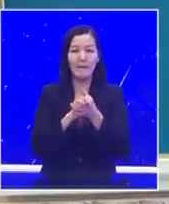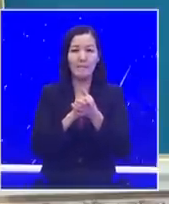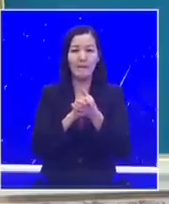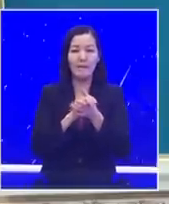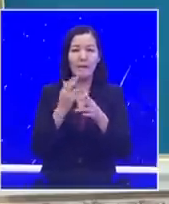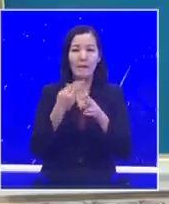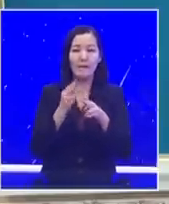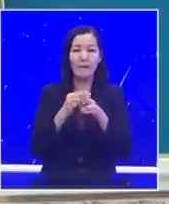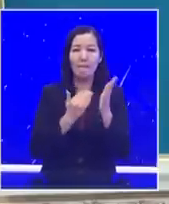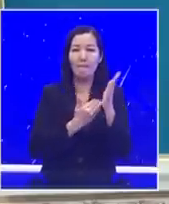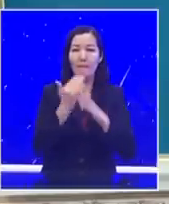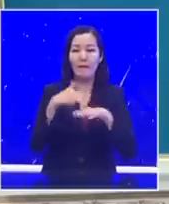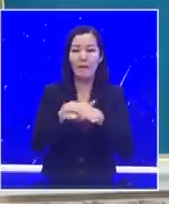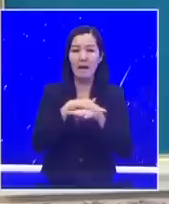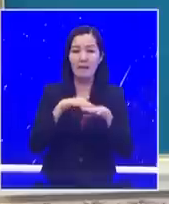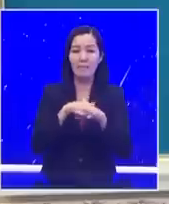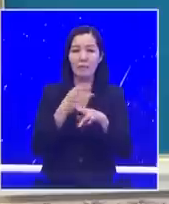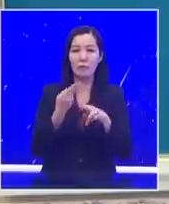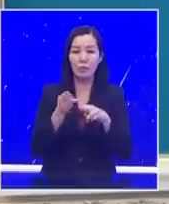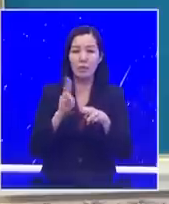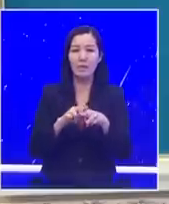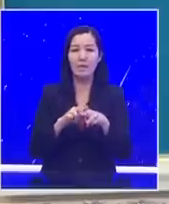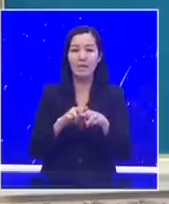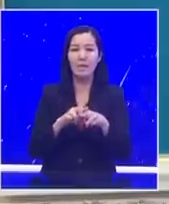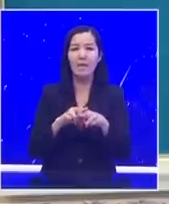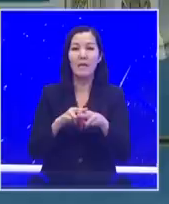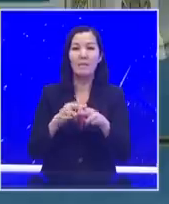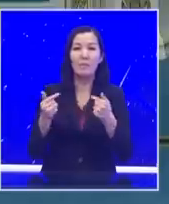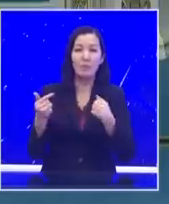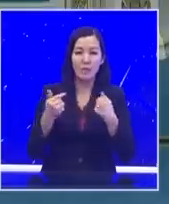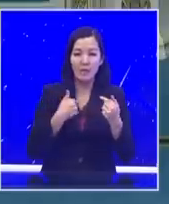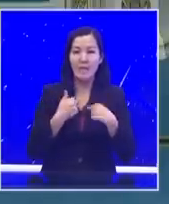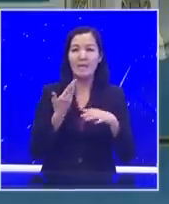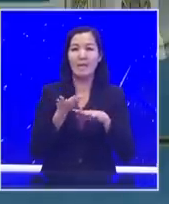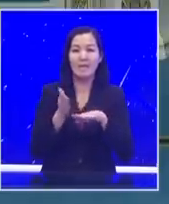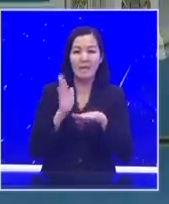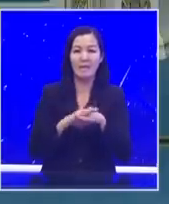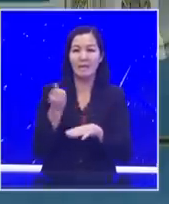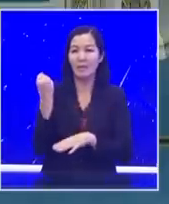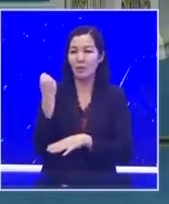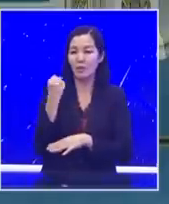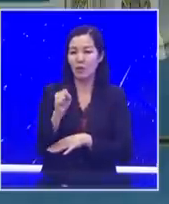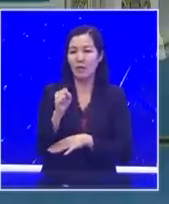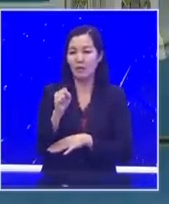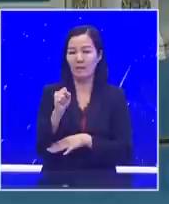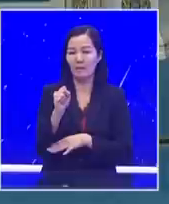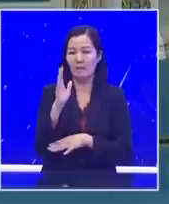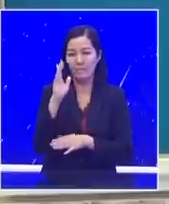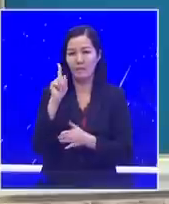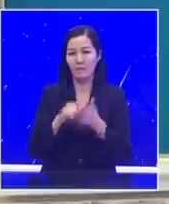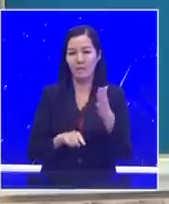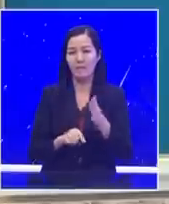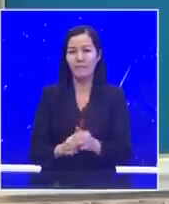биік халықпыз. Сондықтан бұл сынақтан да сүрінбей өтіп, қиындықты бірге еңсереміз деп